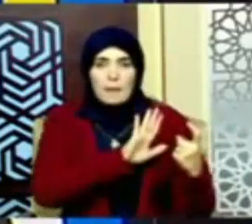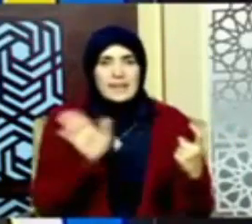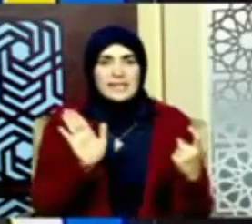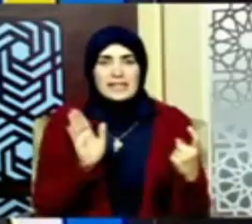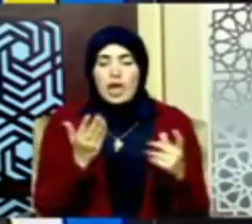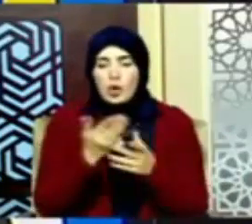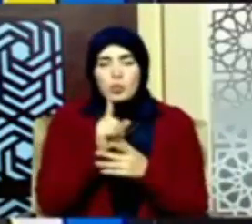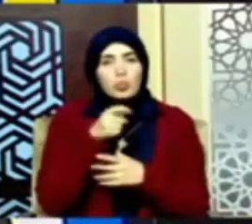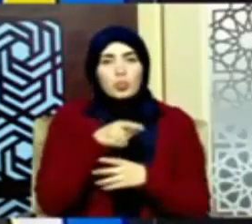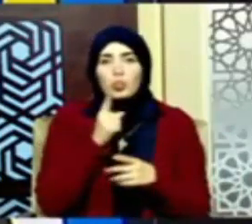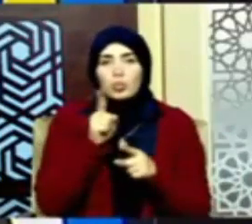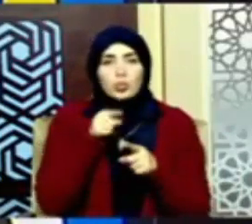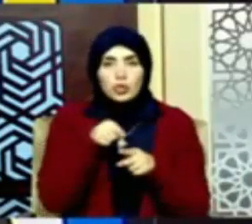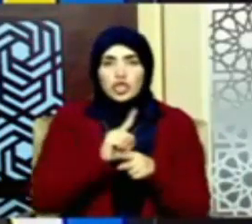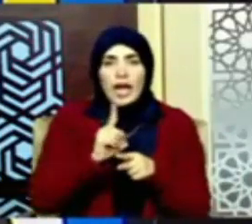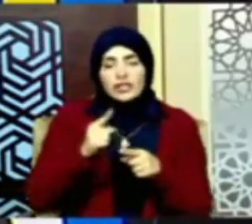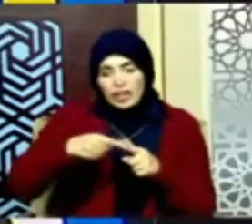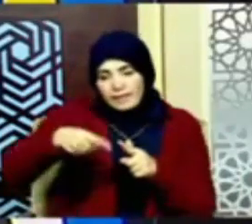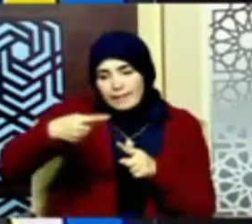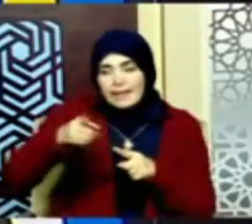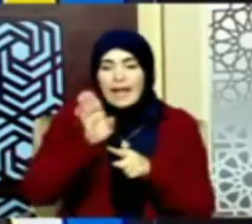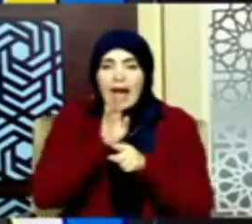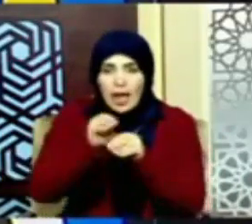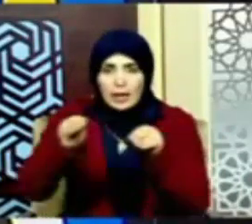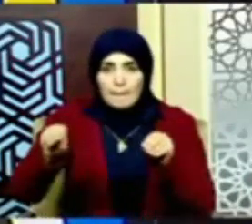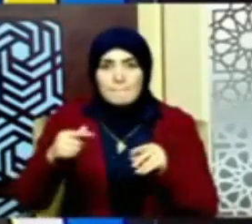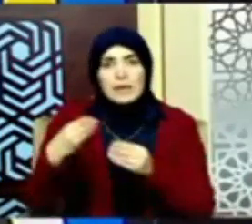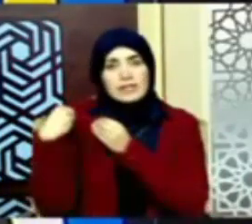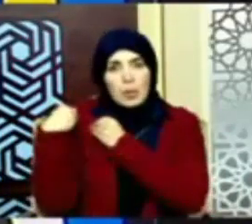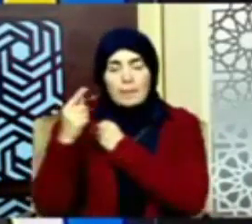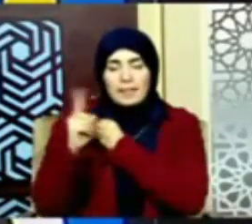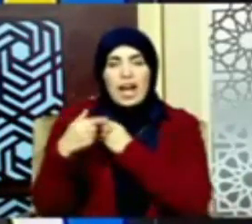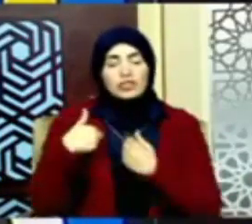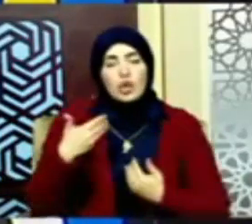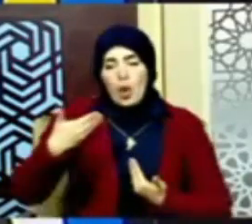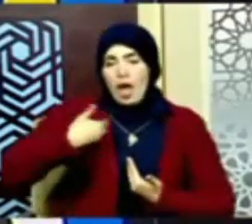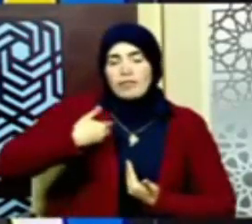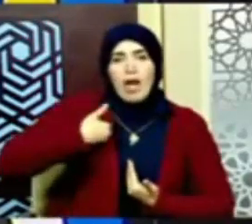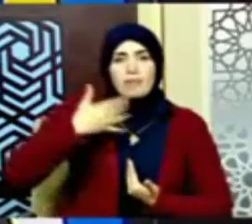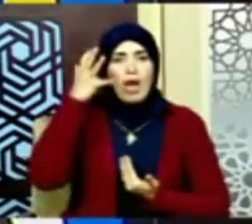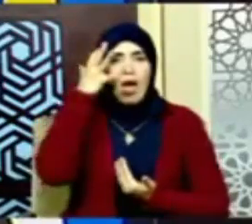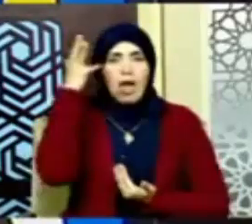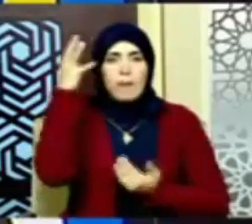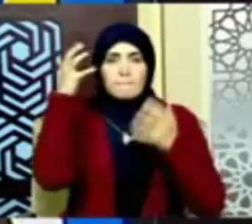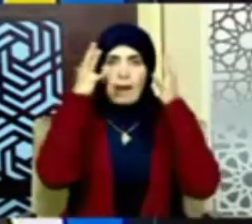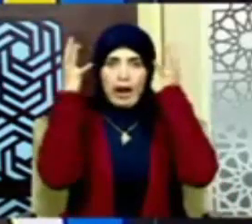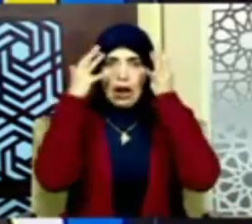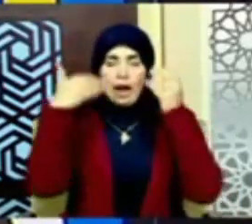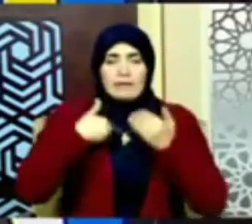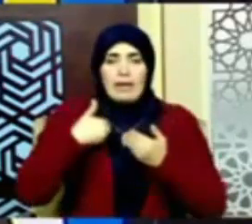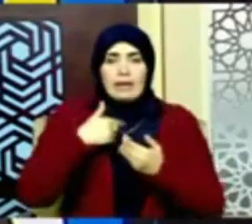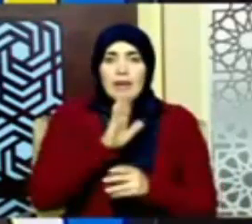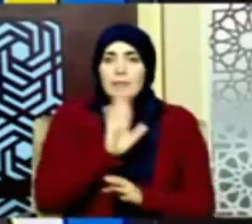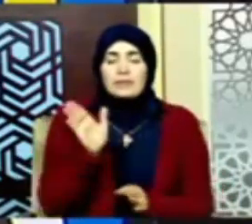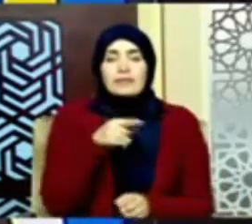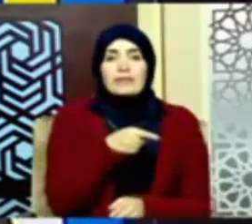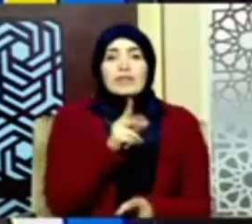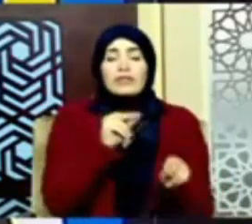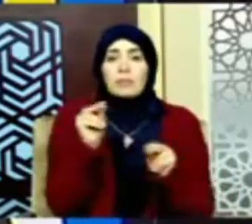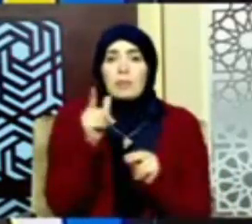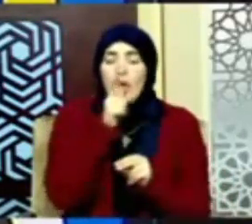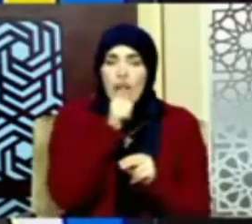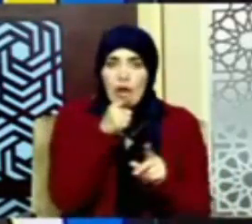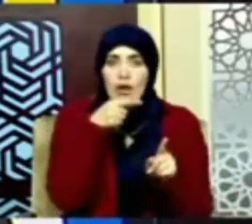أنفسهم وجوه الناس ليقال هذا عالم، علمت ليقال عليك عالم، وقد قيل